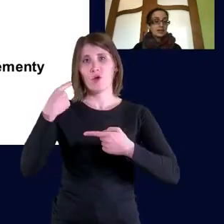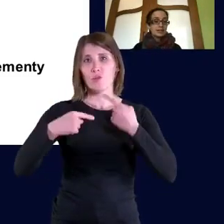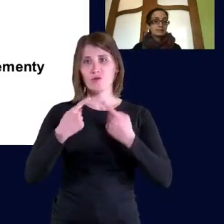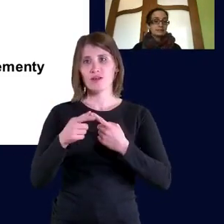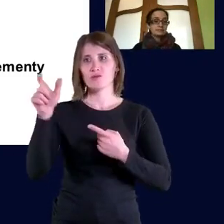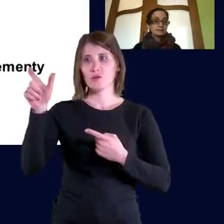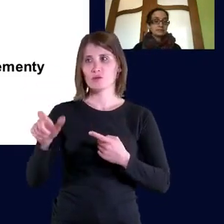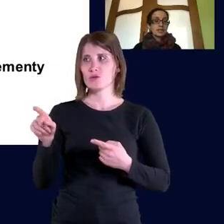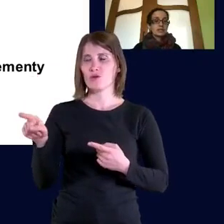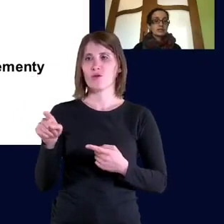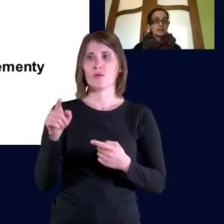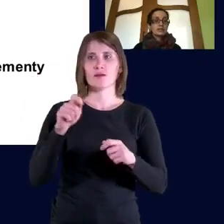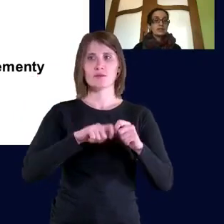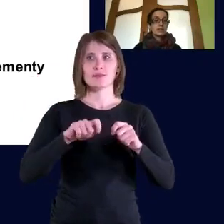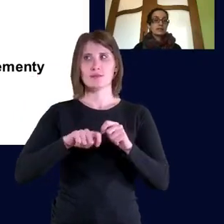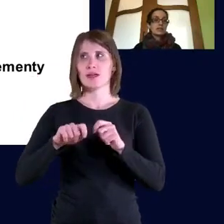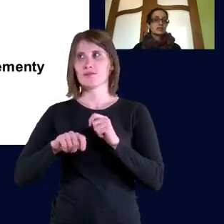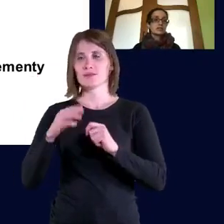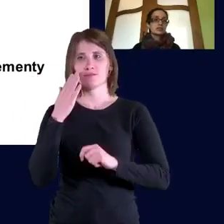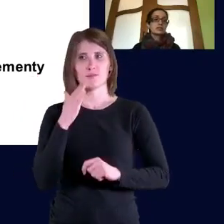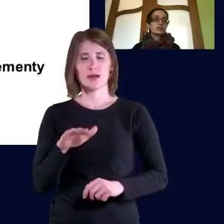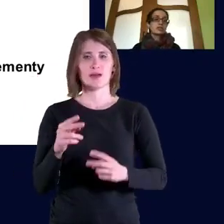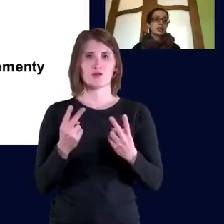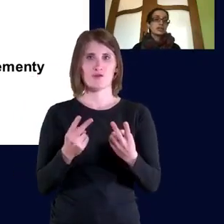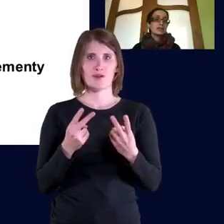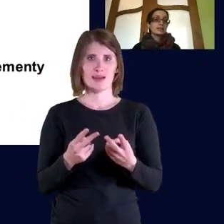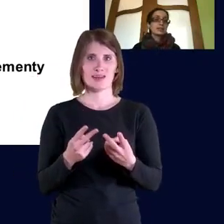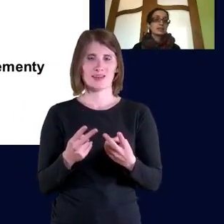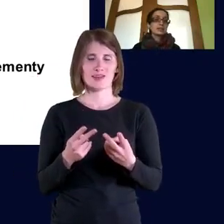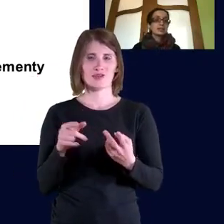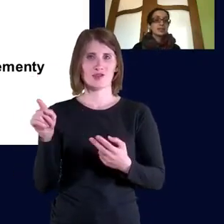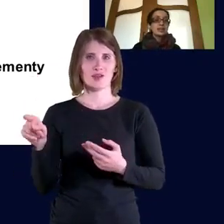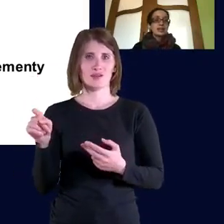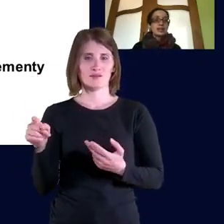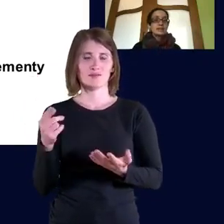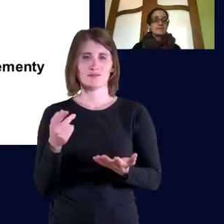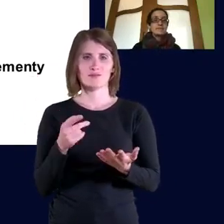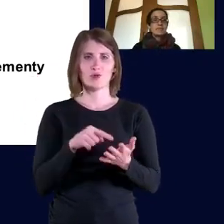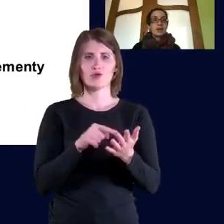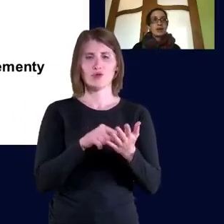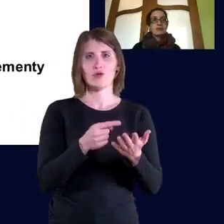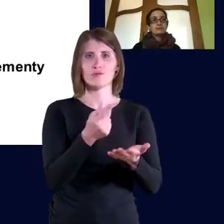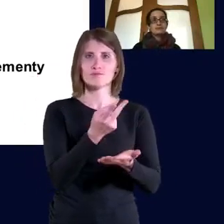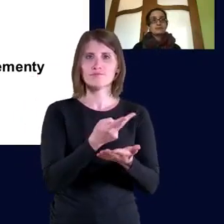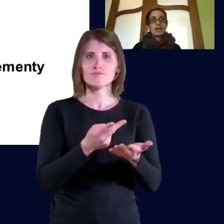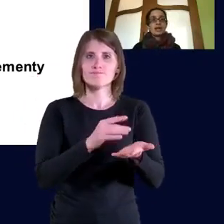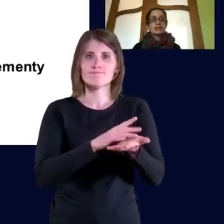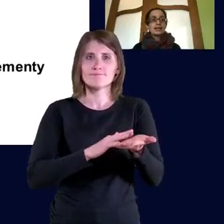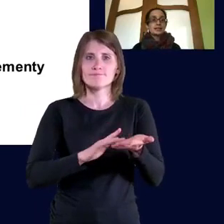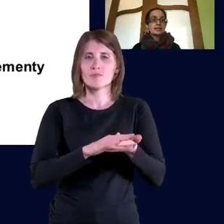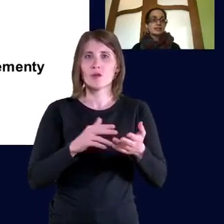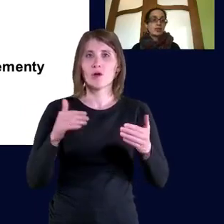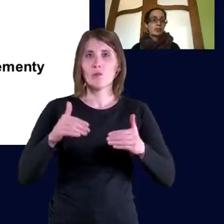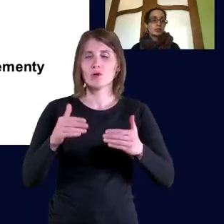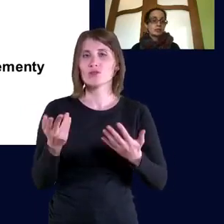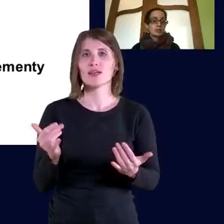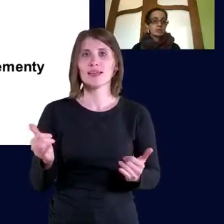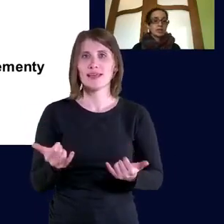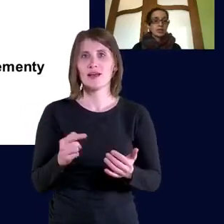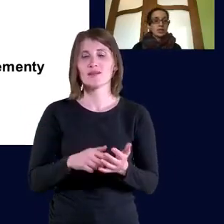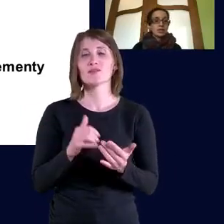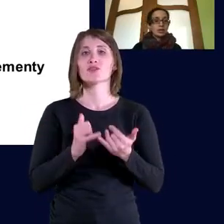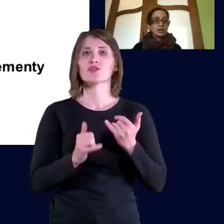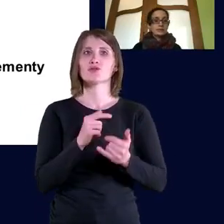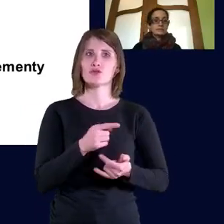grafika Jest tyflografika jest dostęp do czytelna wtedy jeśli ma atrakcyjny